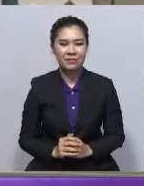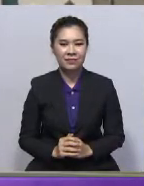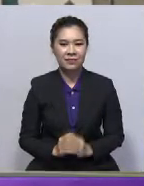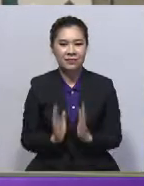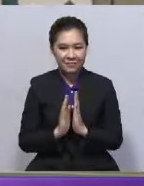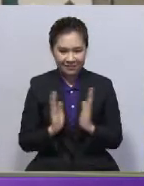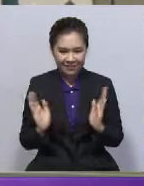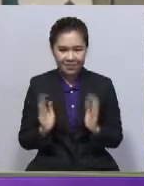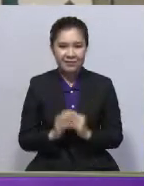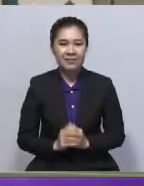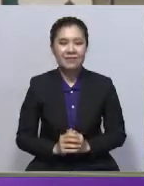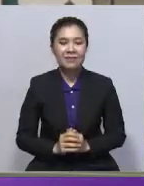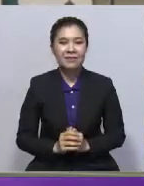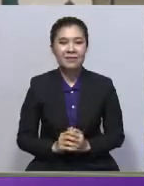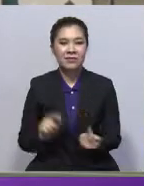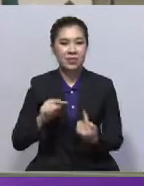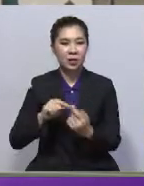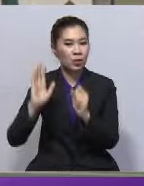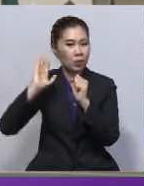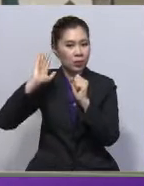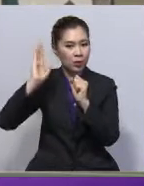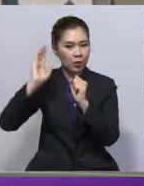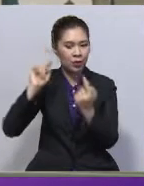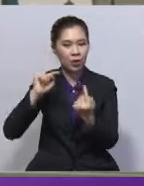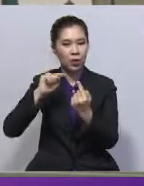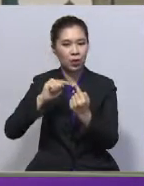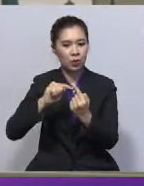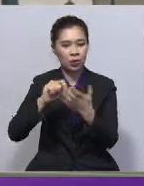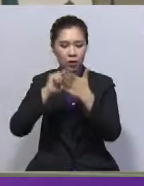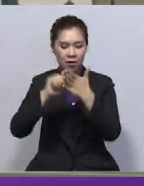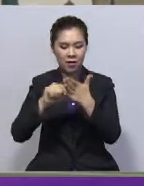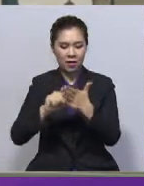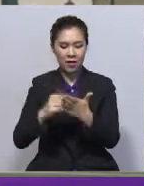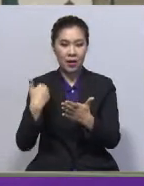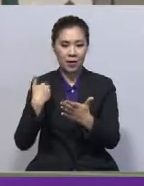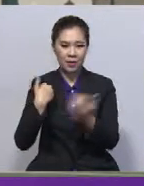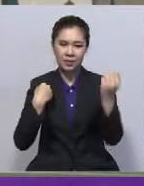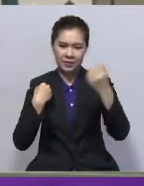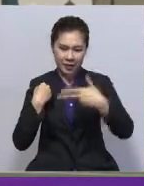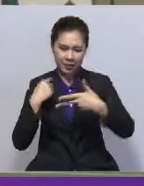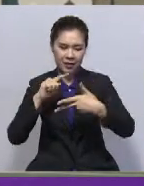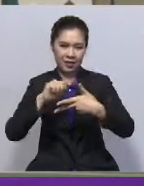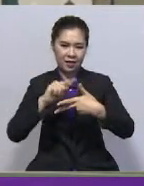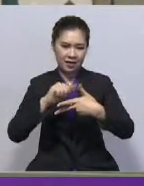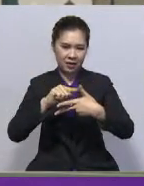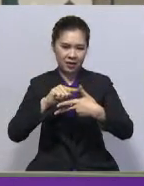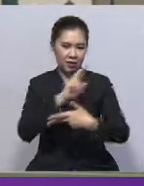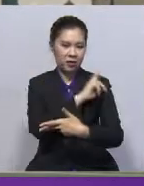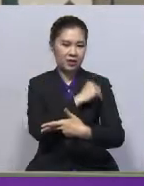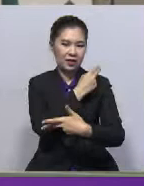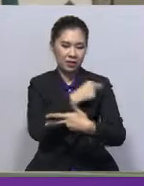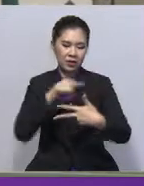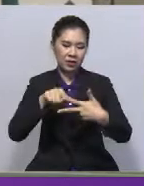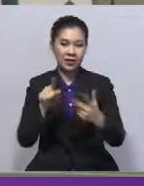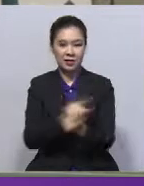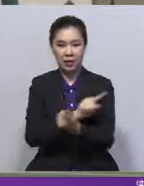ขอบคุณทั้งสองท่านครับสำหรับการแถลงความคืบหน้าการปฏิรูปประเทศนะครับวันนี้นำเสนอ3ด้านด้วยกันครับนั่นก็คือด้านสาธารณสุขด้านสังค